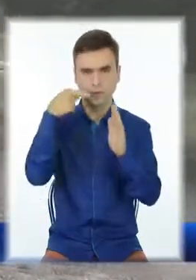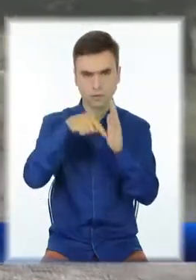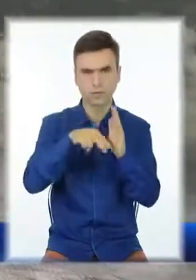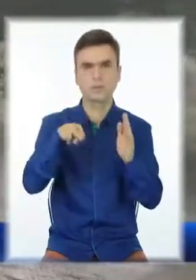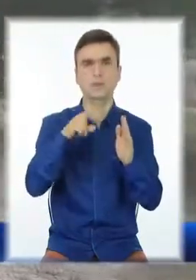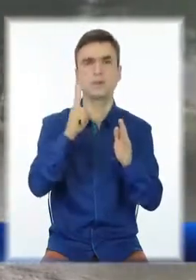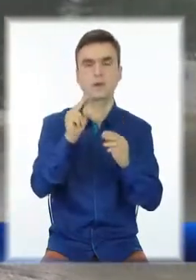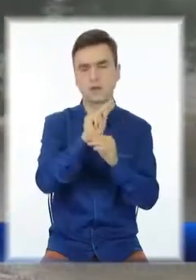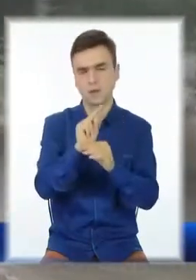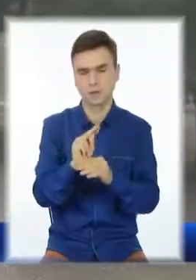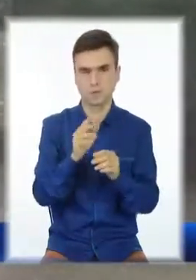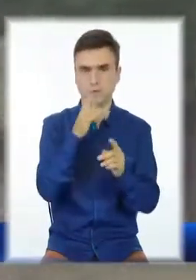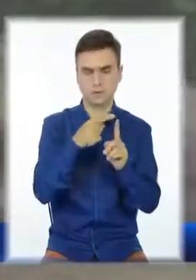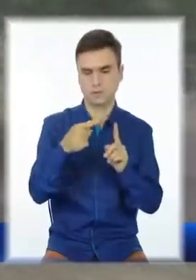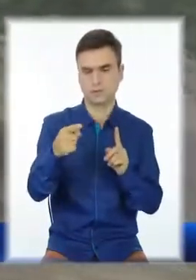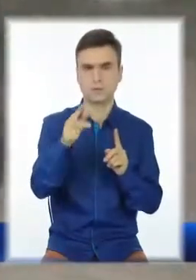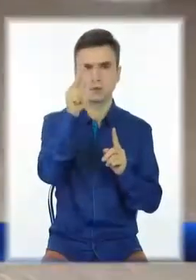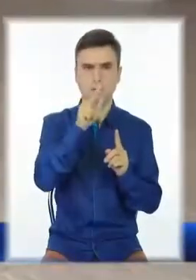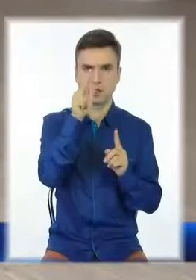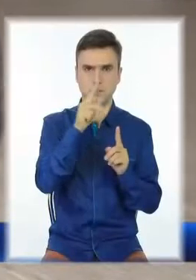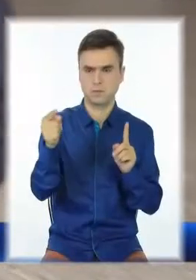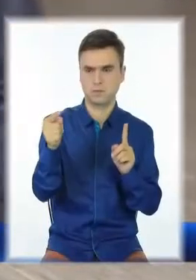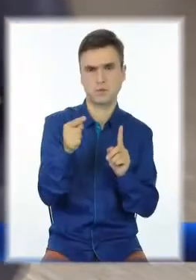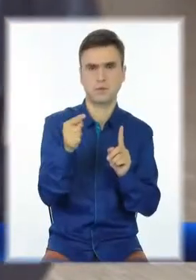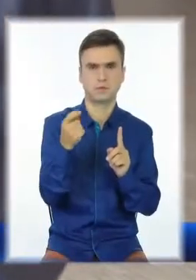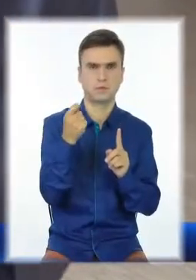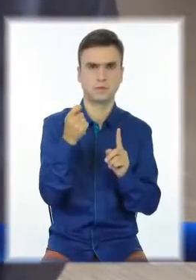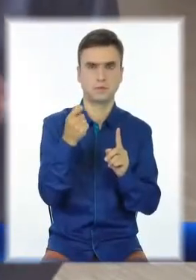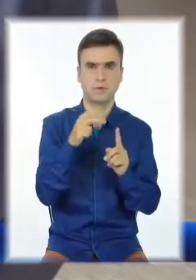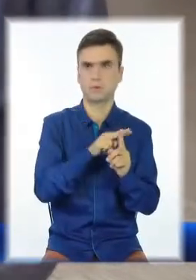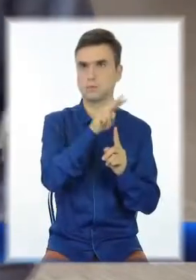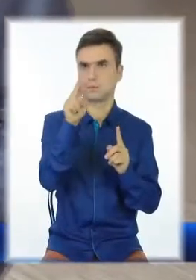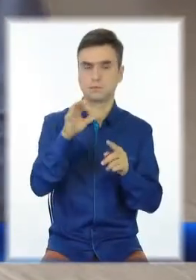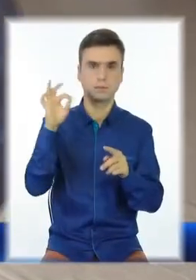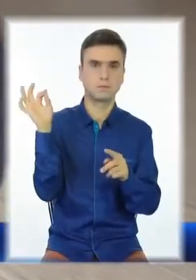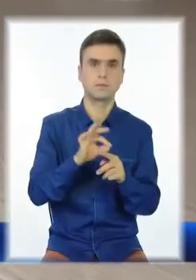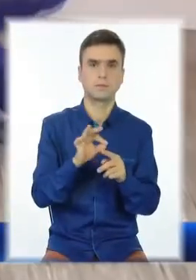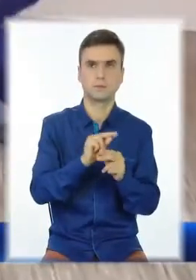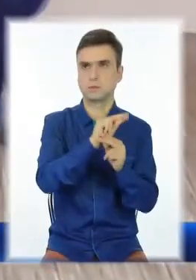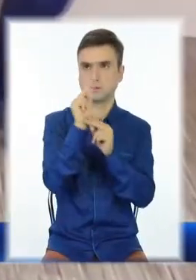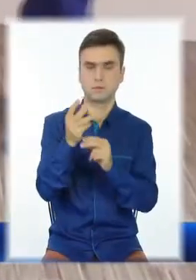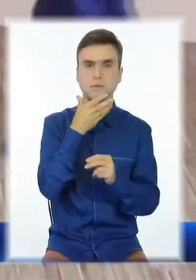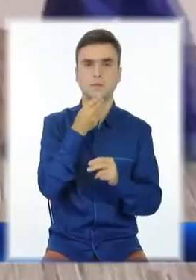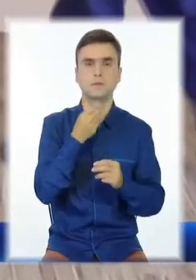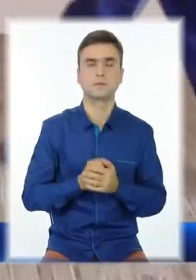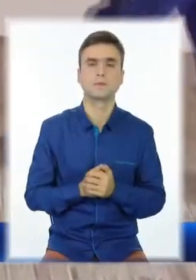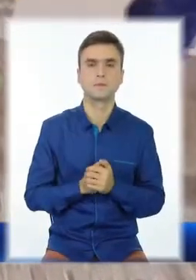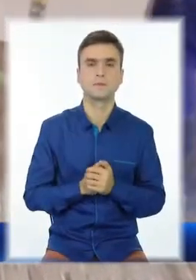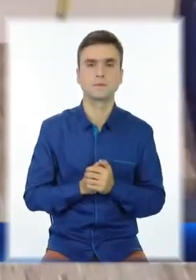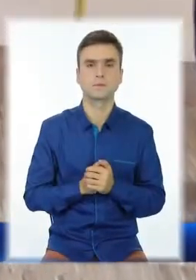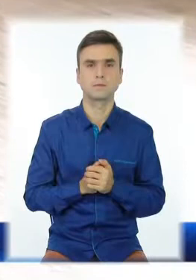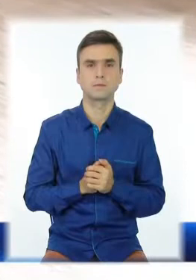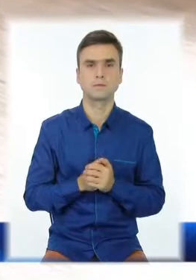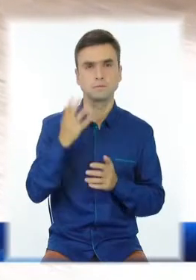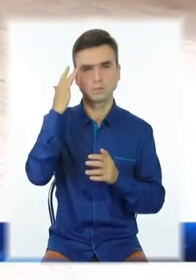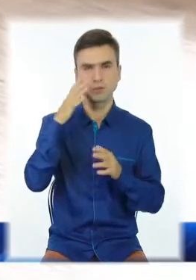Палаці культури триває менше 3 місяців, проте суттєві результати плідної роботи вже можна побачити на власні очі. Завершити реконструкцію